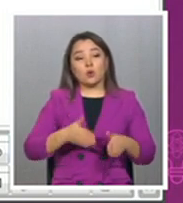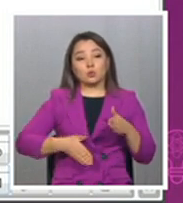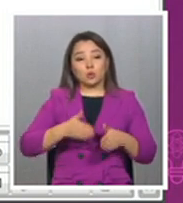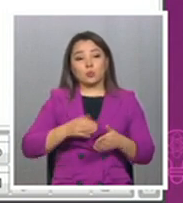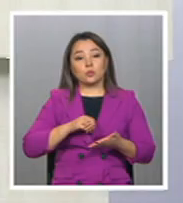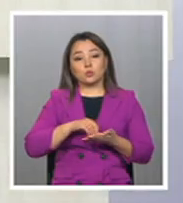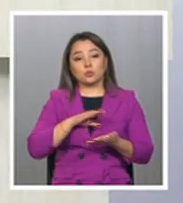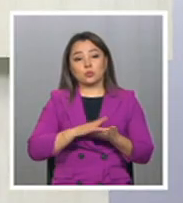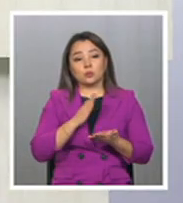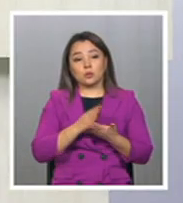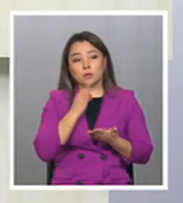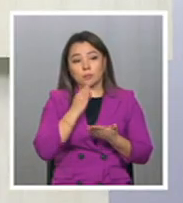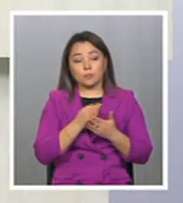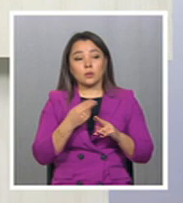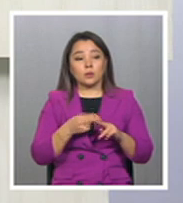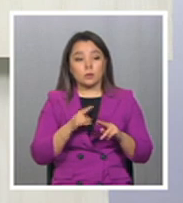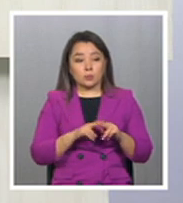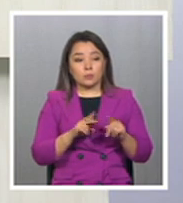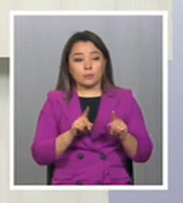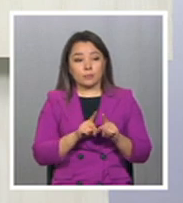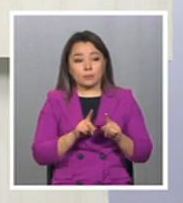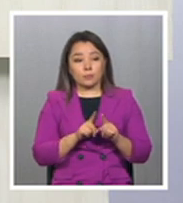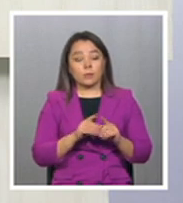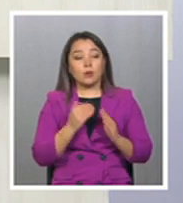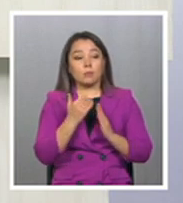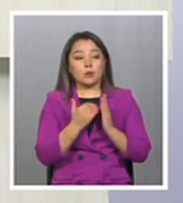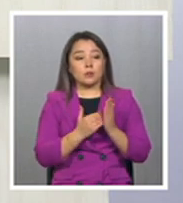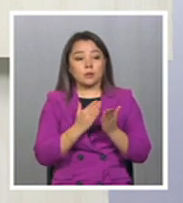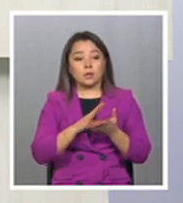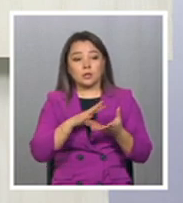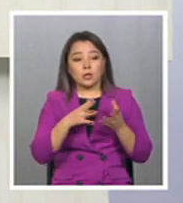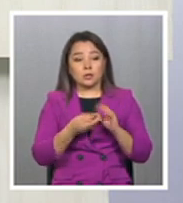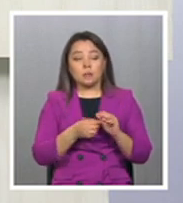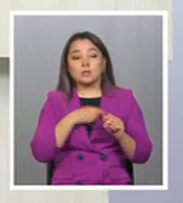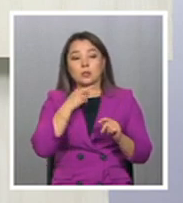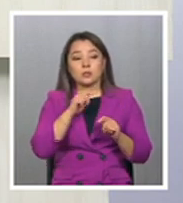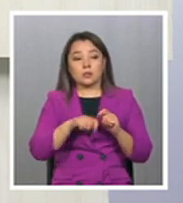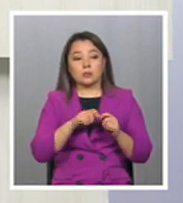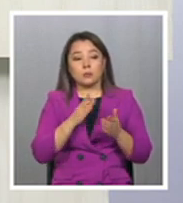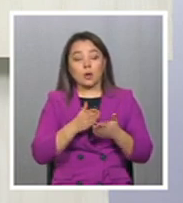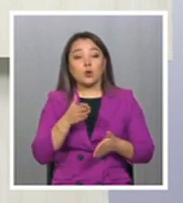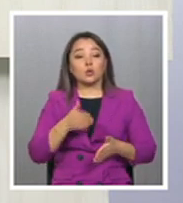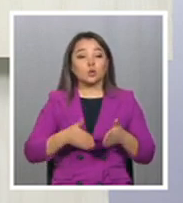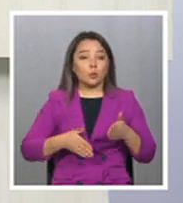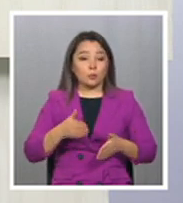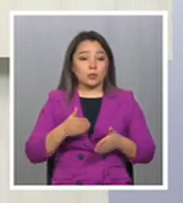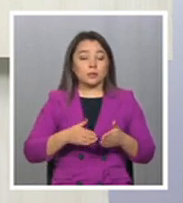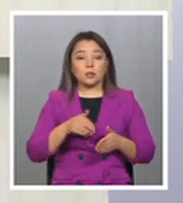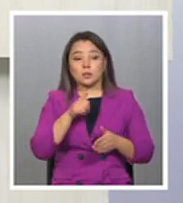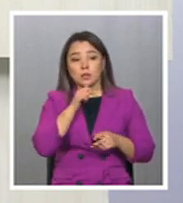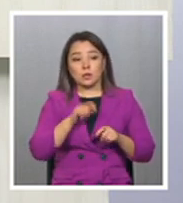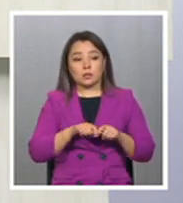жүктейік. Сонымен бағдарлама нәтижесін тексерейік. Роботты іске